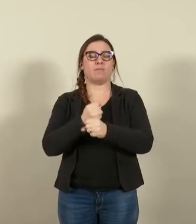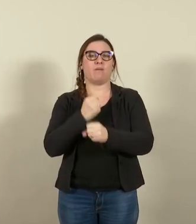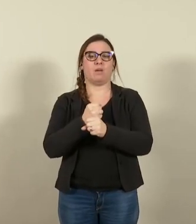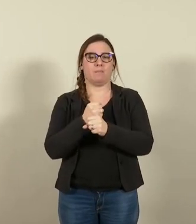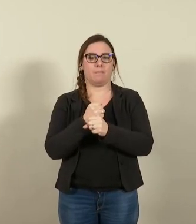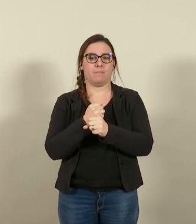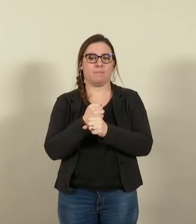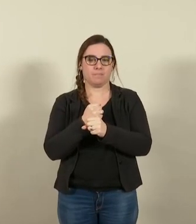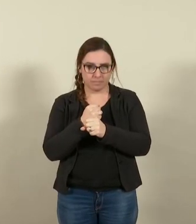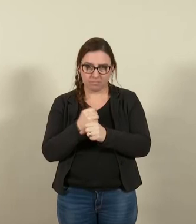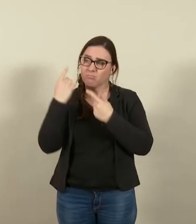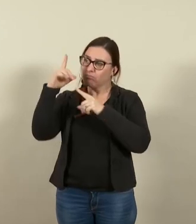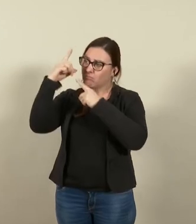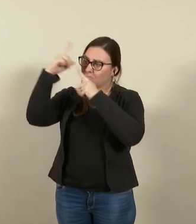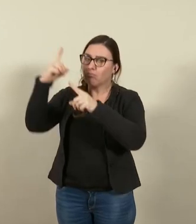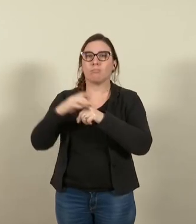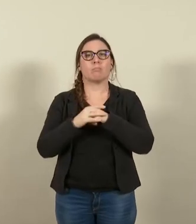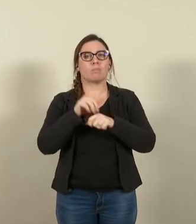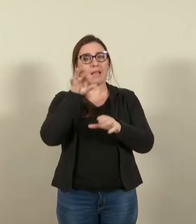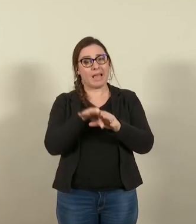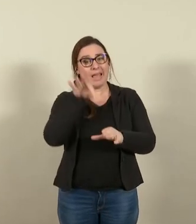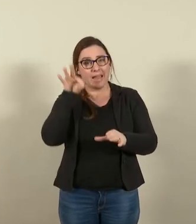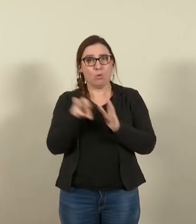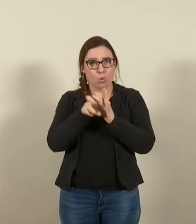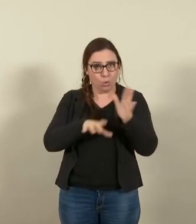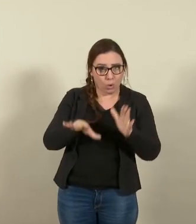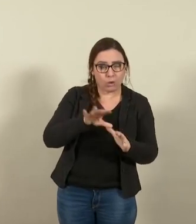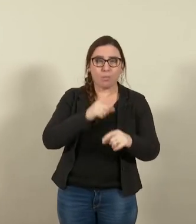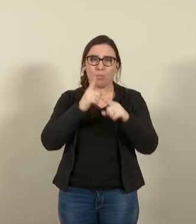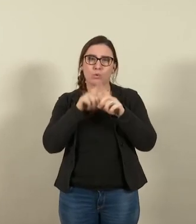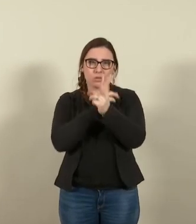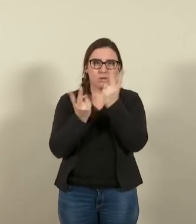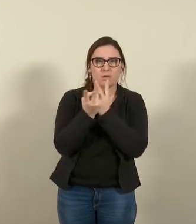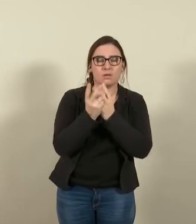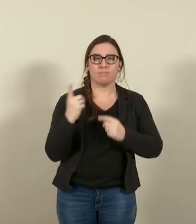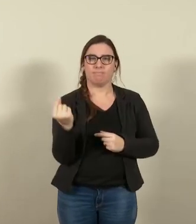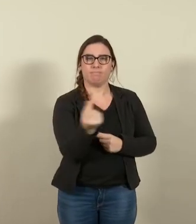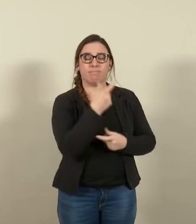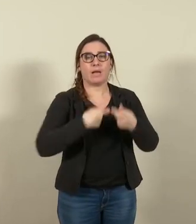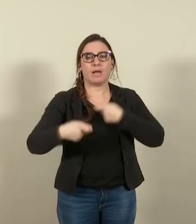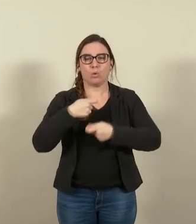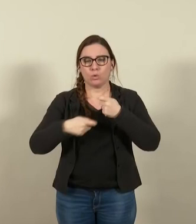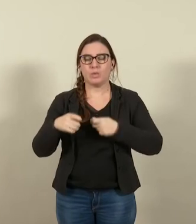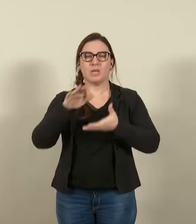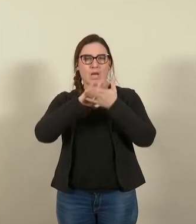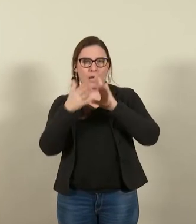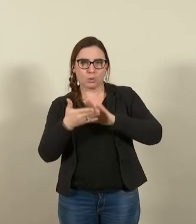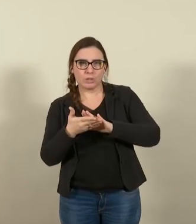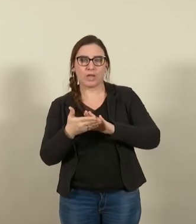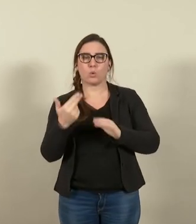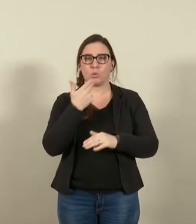demander qu'à l'avenir les élus locaux mais également les représentants des acteurs économiques les associations